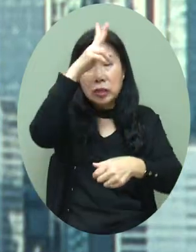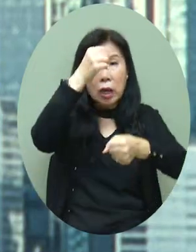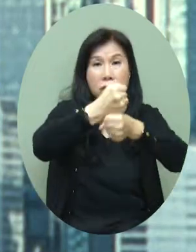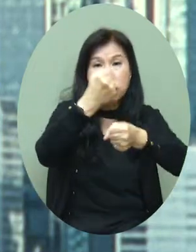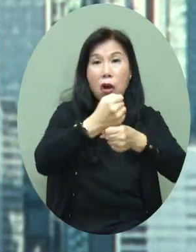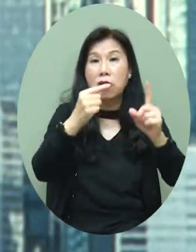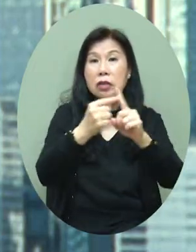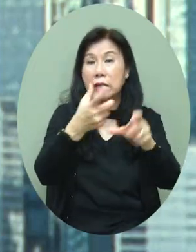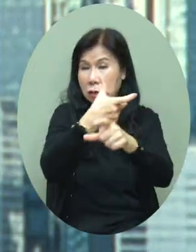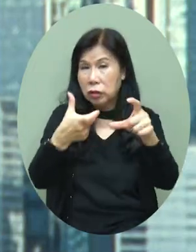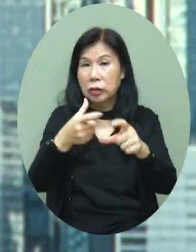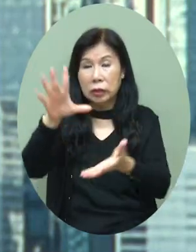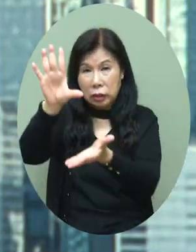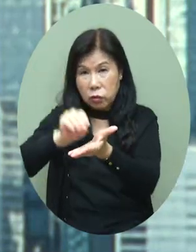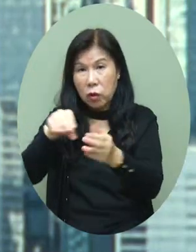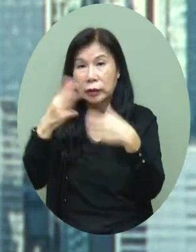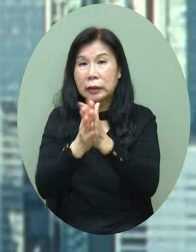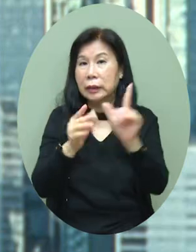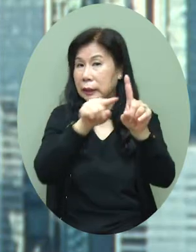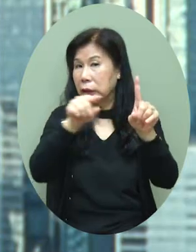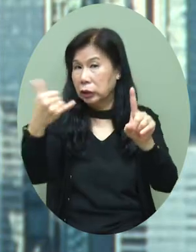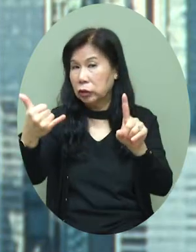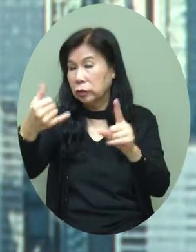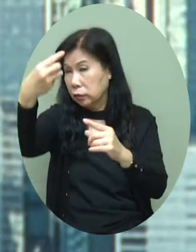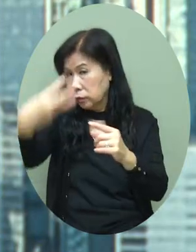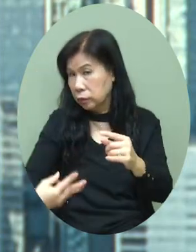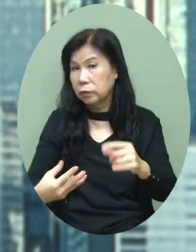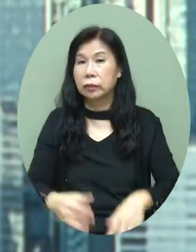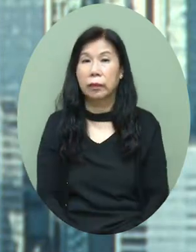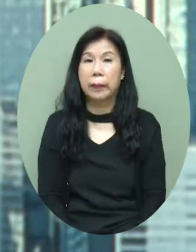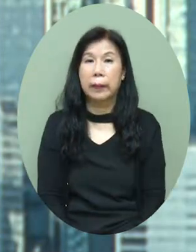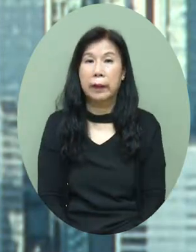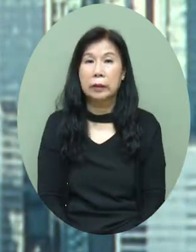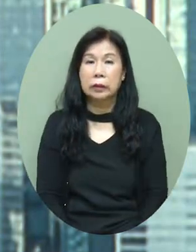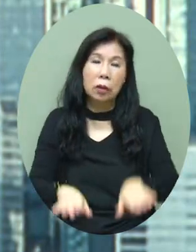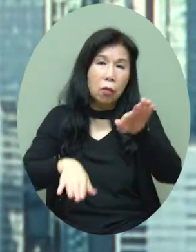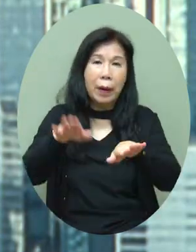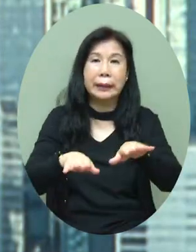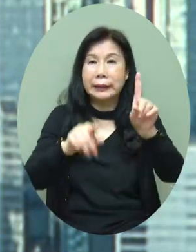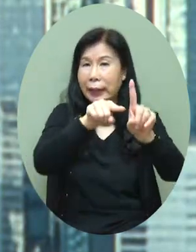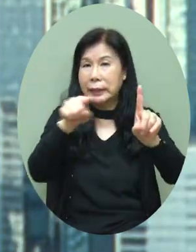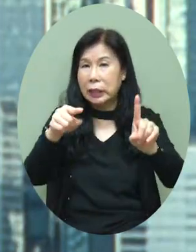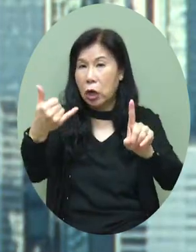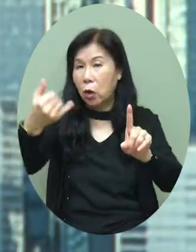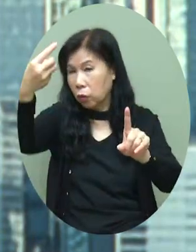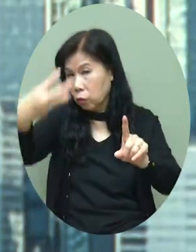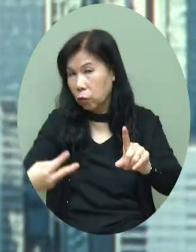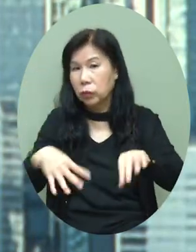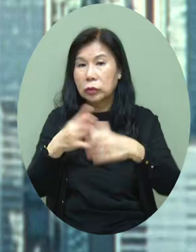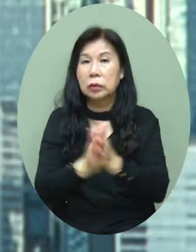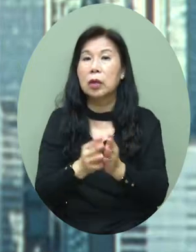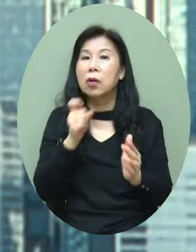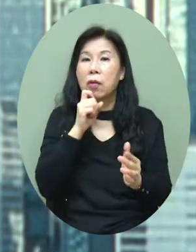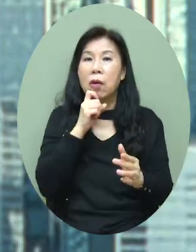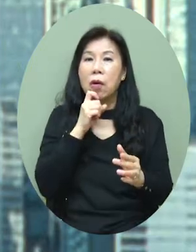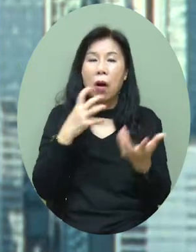薪酬調整呢，我哋要考慮晒嗰6個因素啦，要平衡嗰6個因素啦，從來都冇一條